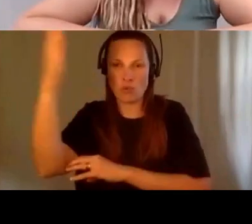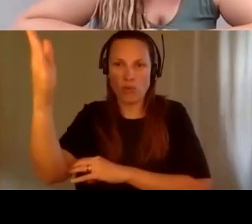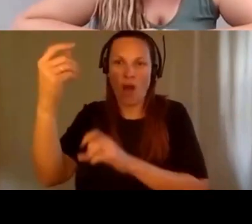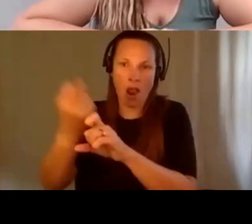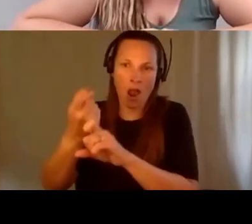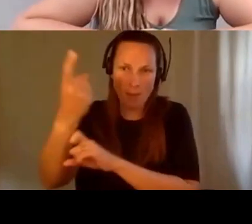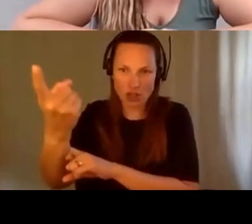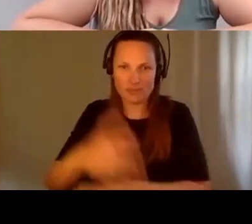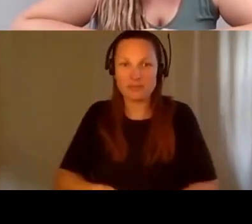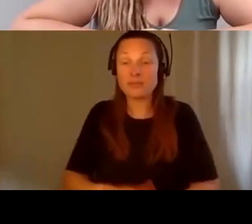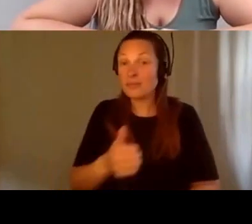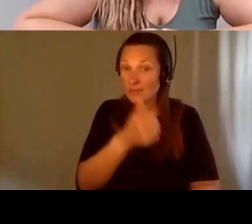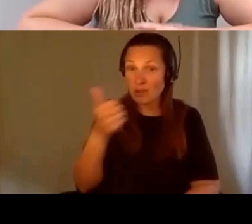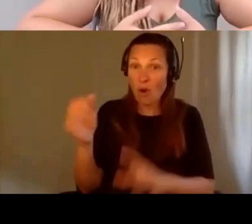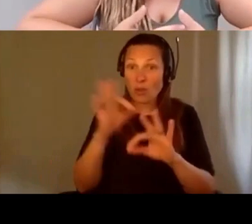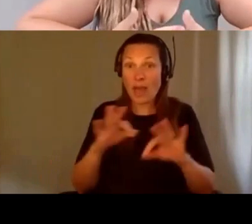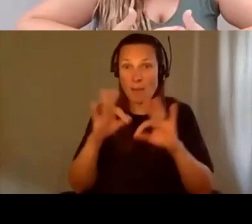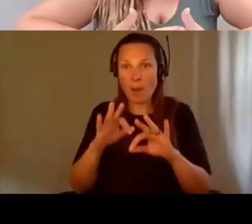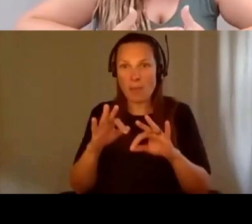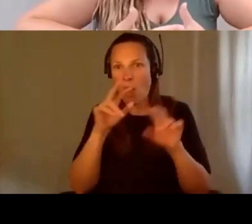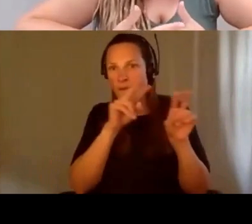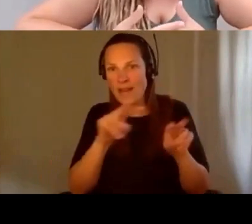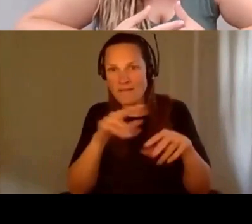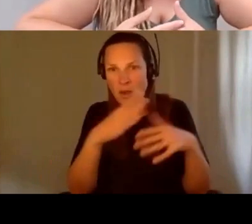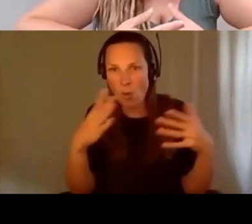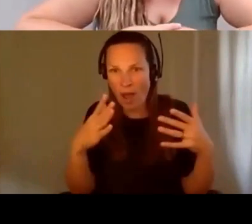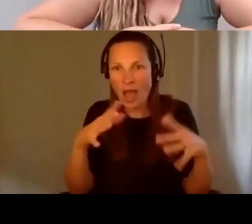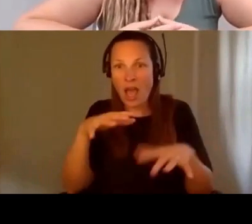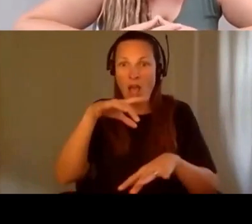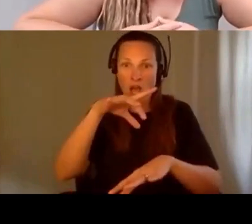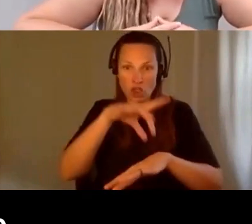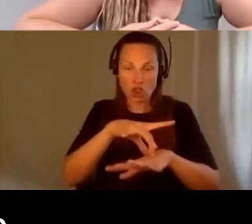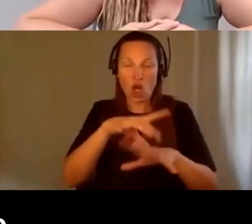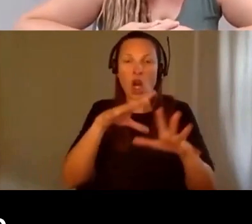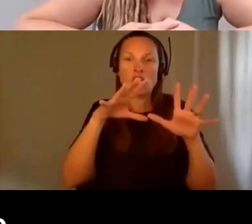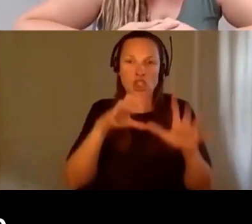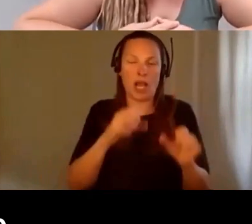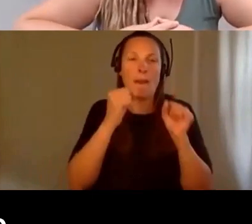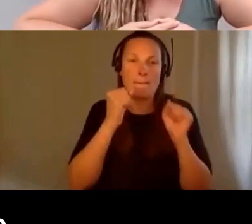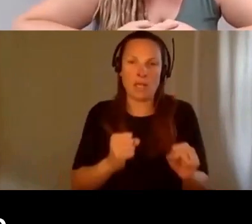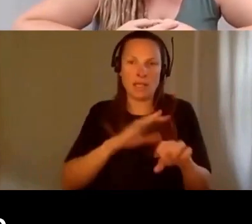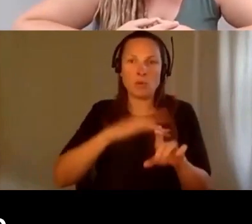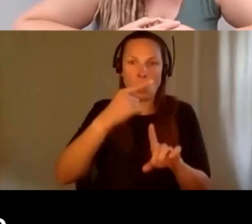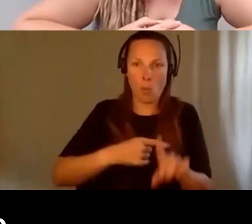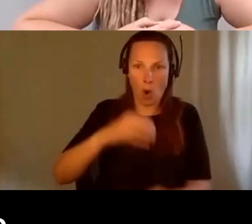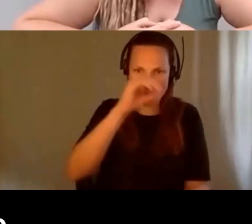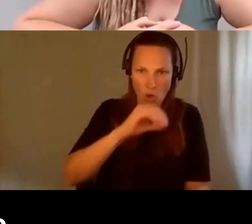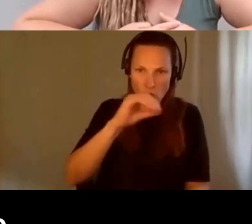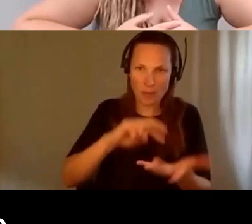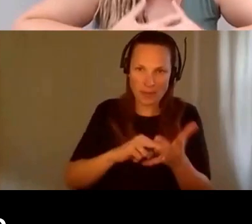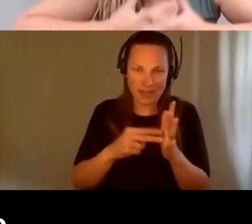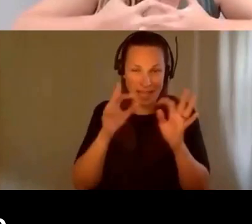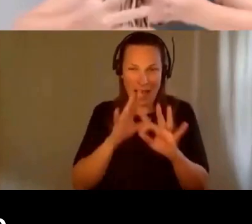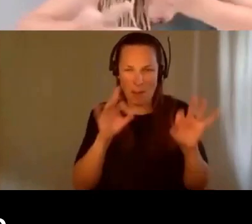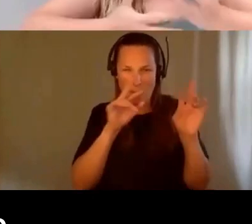autre chose qu'on doit surveiller en octobre, c'est le gel au sol qui peut se produire. Vous pouvez rester à l'affût de ça avec